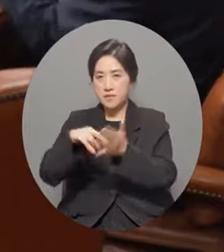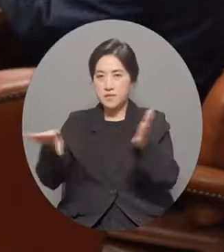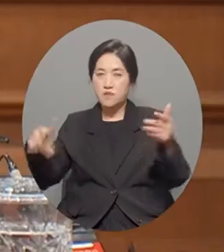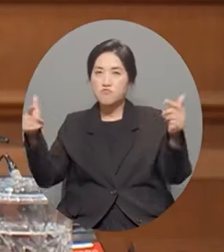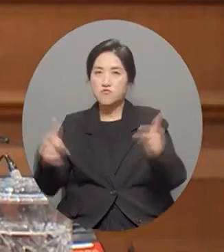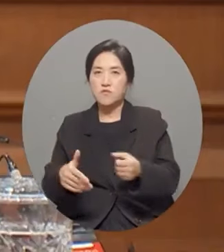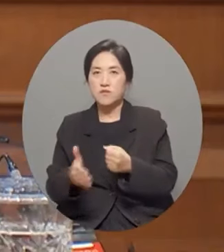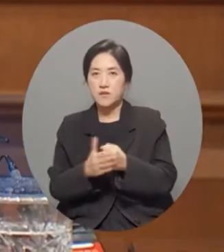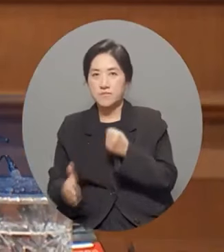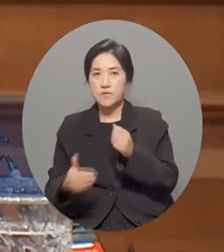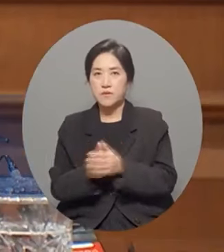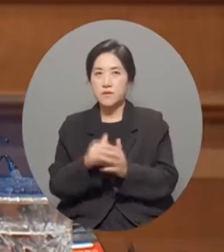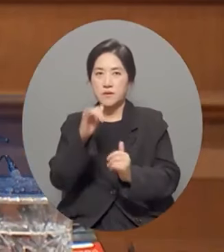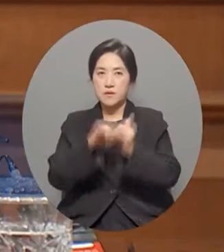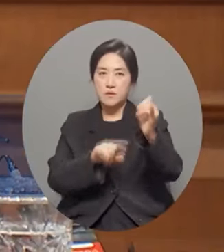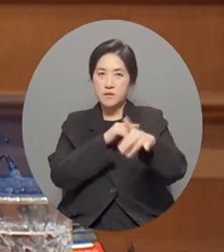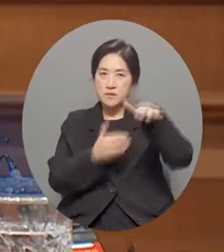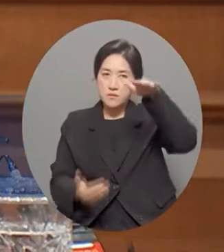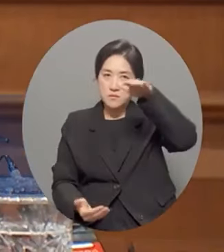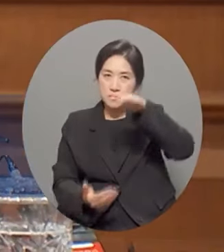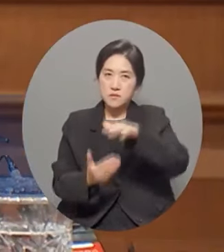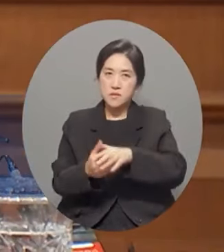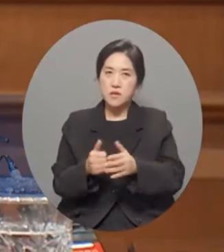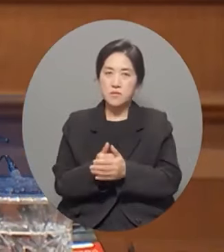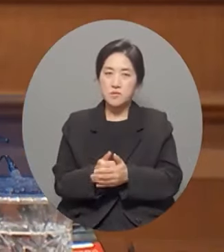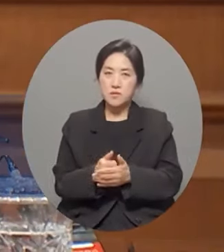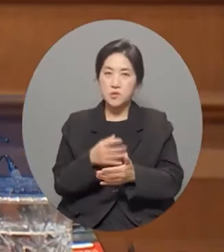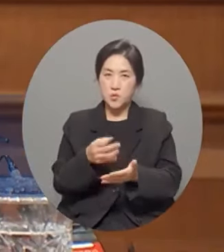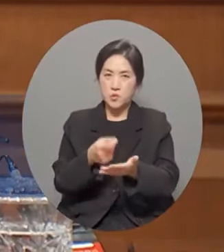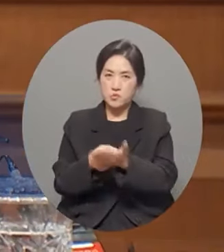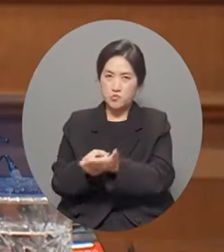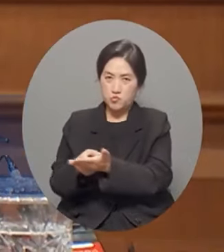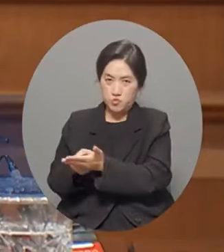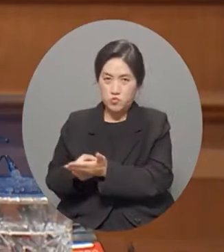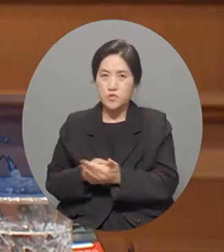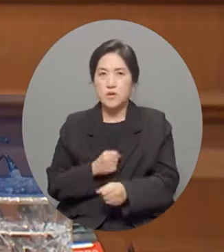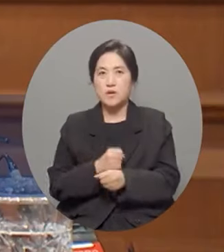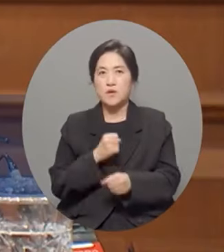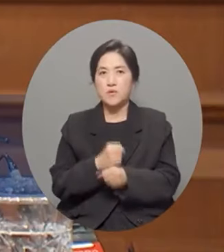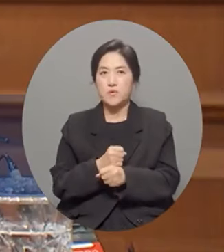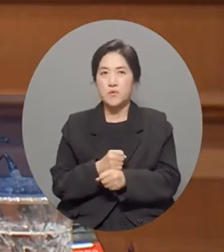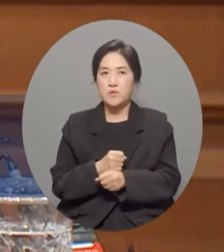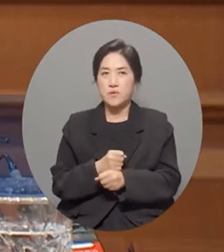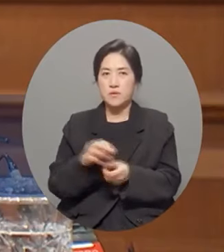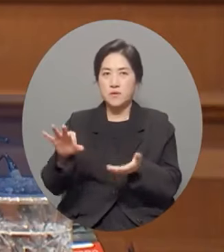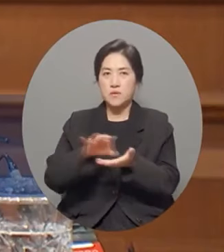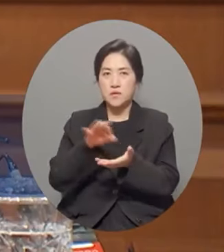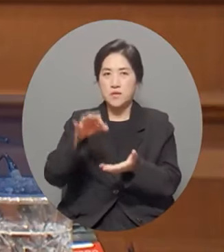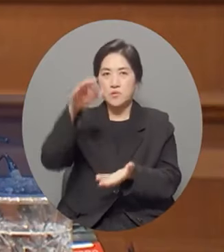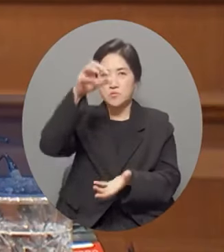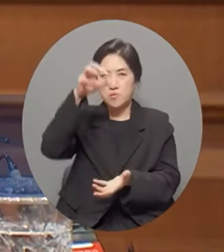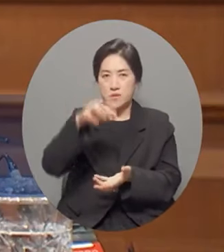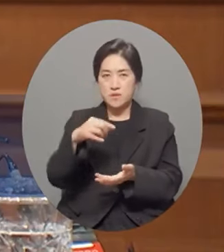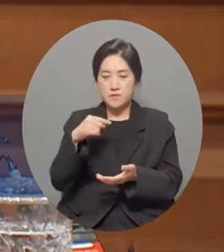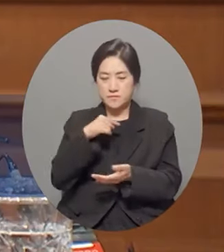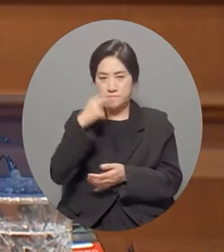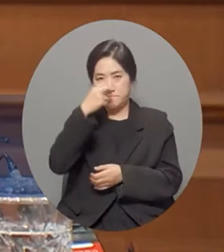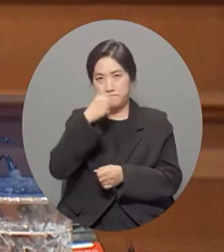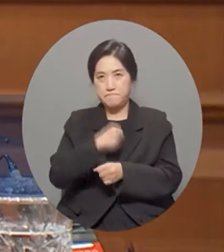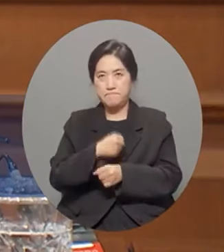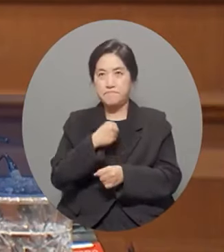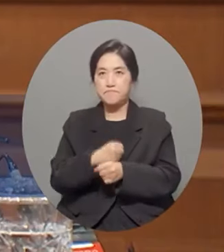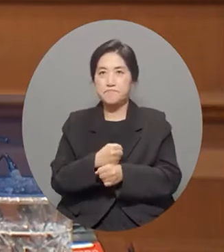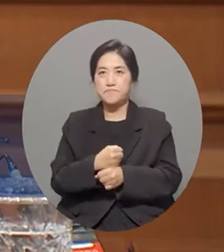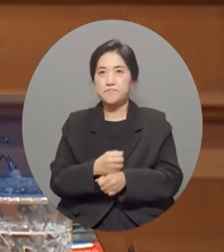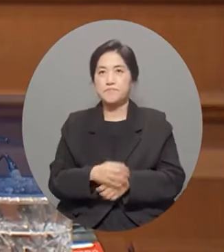컸습니다 역대 최고수준에 강도 높은 지출구조조정 하였고 재정 총량을